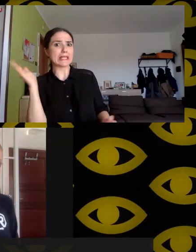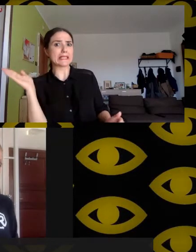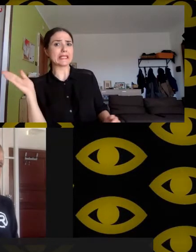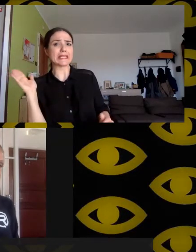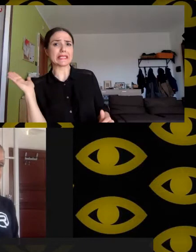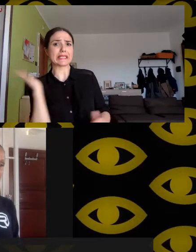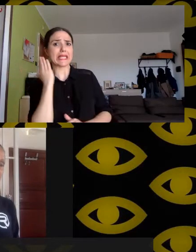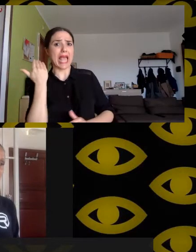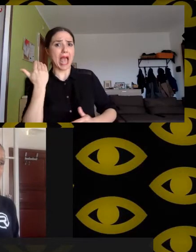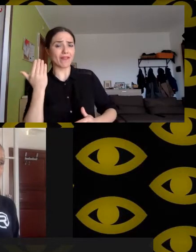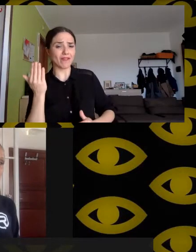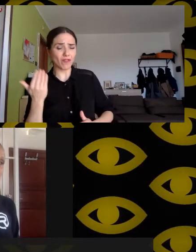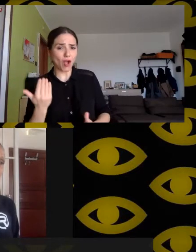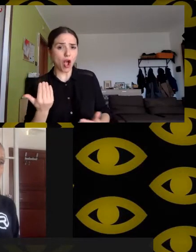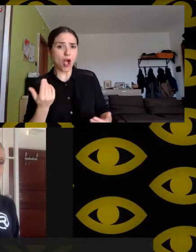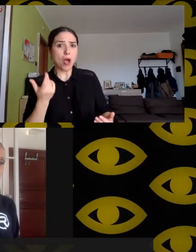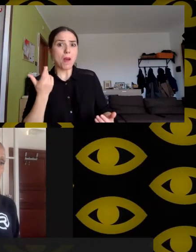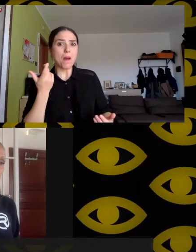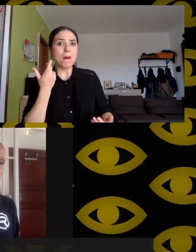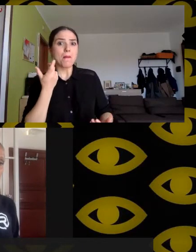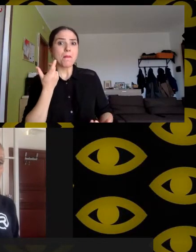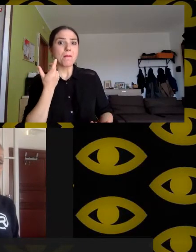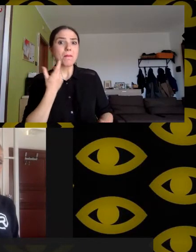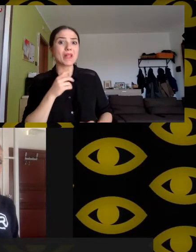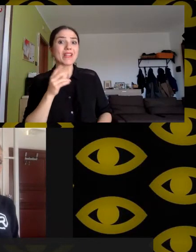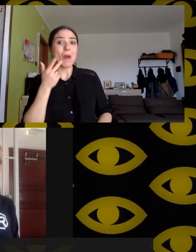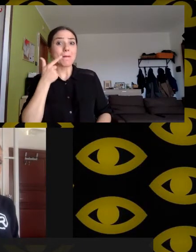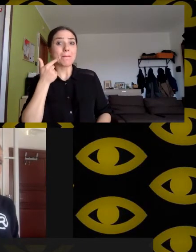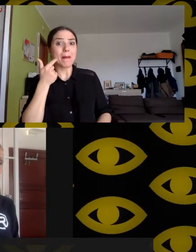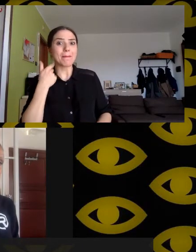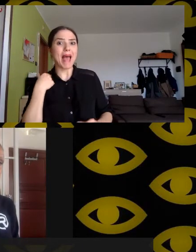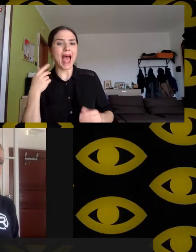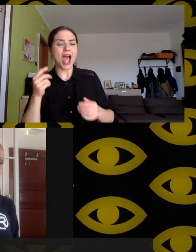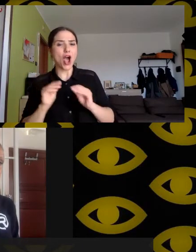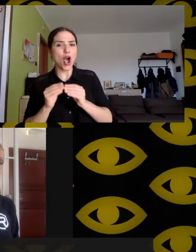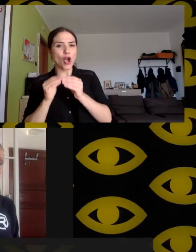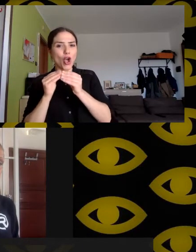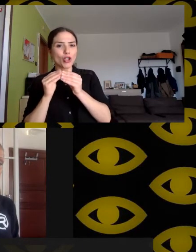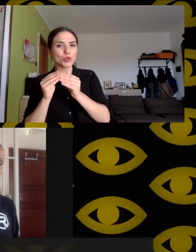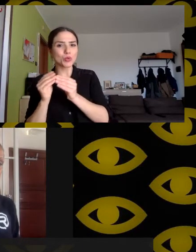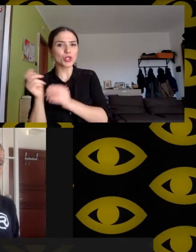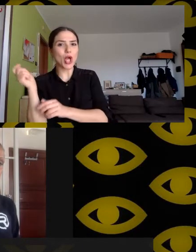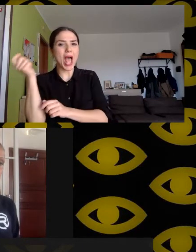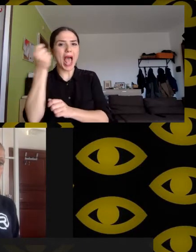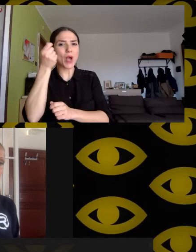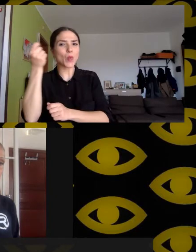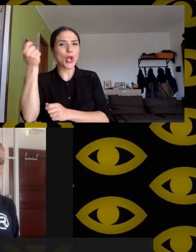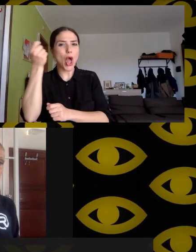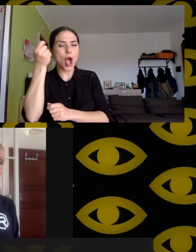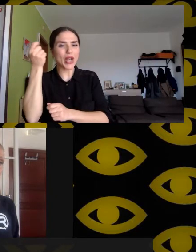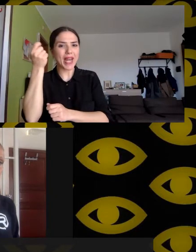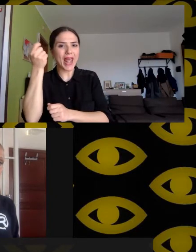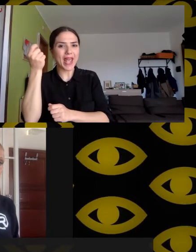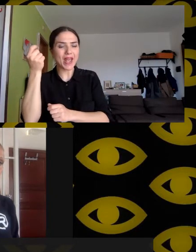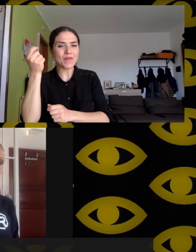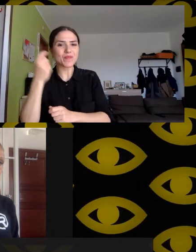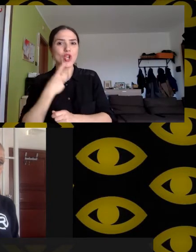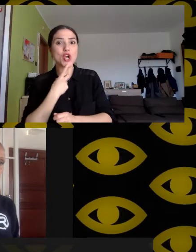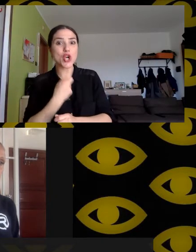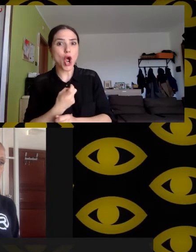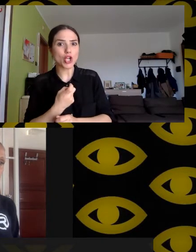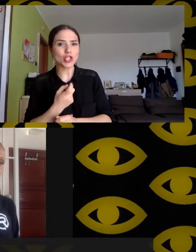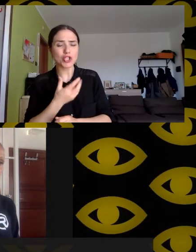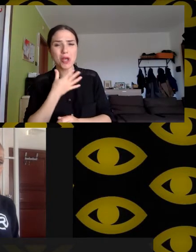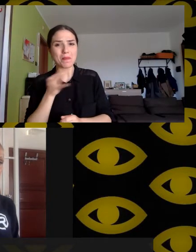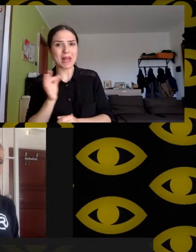l'aquilone. Esatto. Mi aveva fatto un aquilone bellissimo rosso, io adoravo il rosso come colore... E lui mi diceva, guarda, io fino a un certo punto